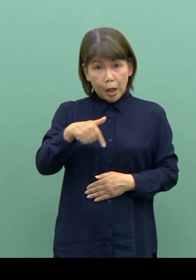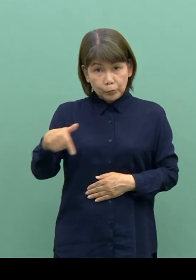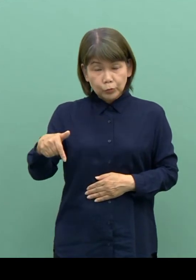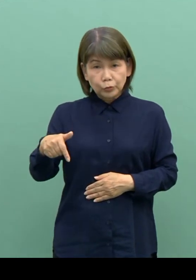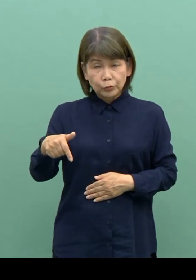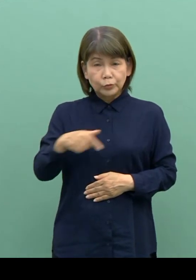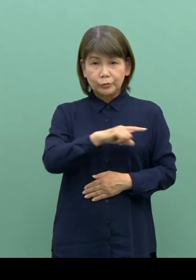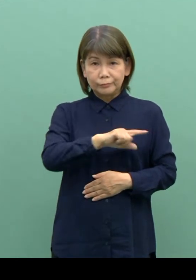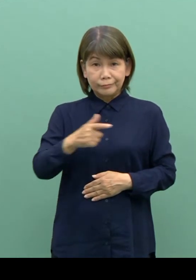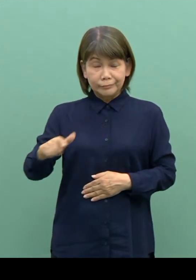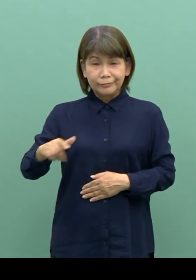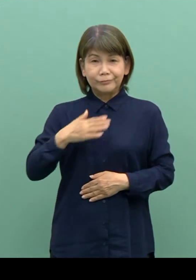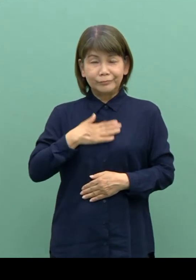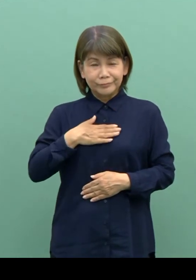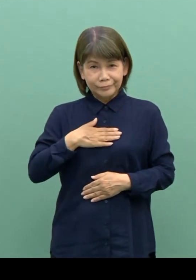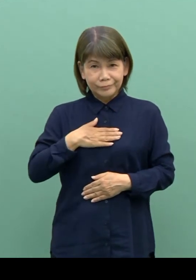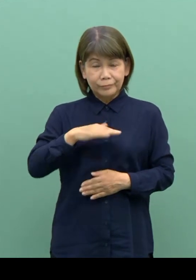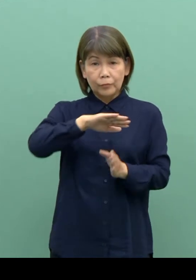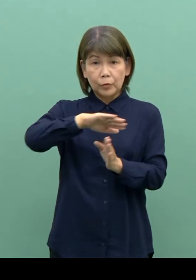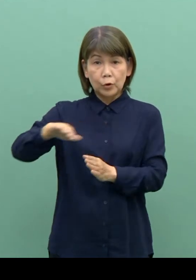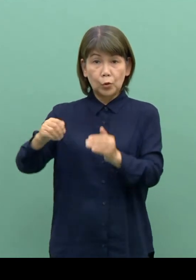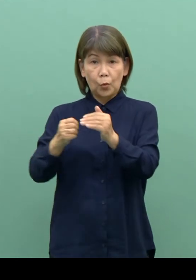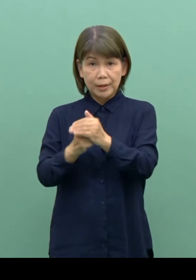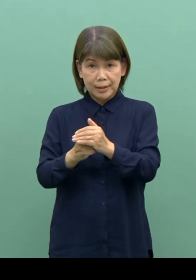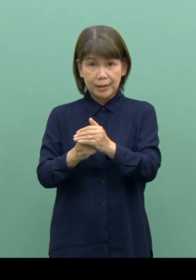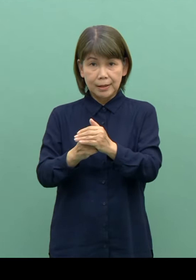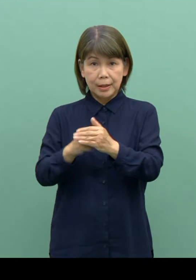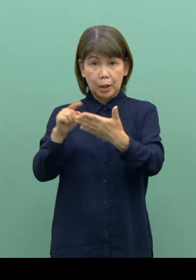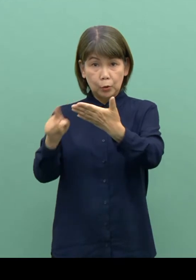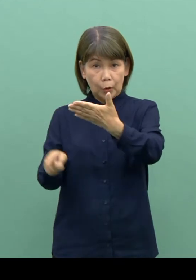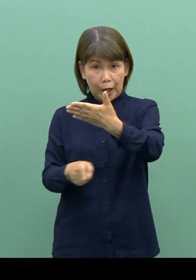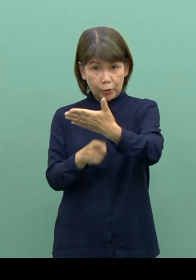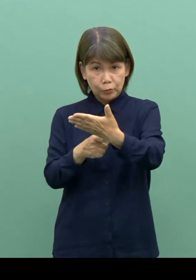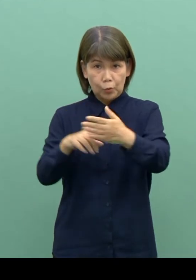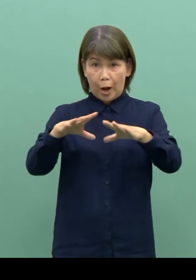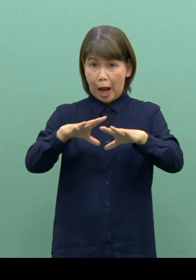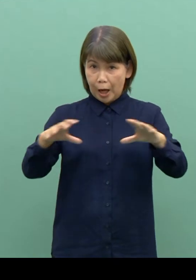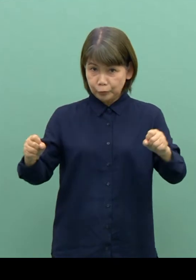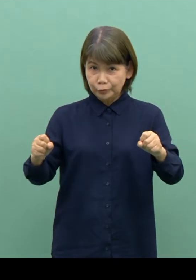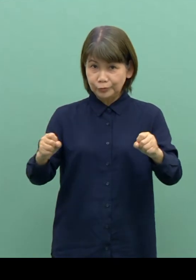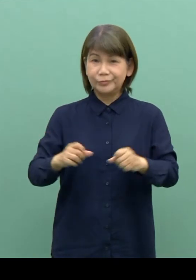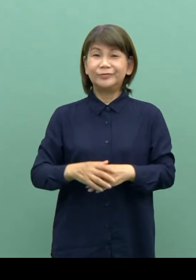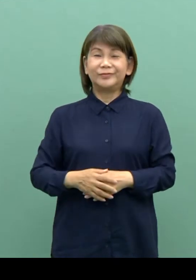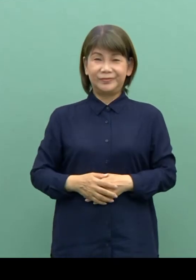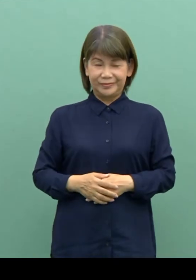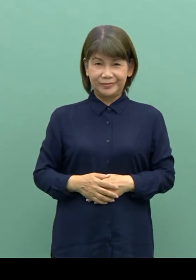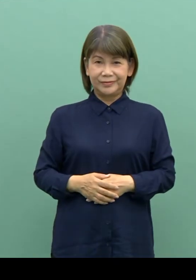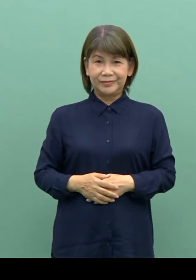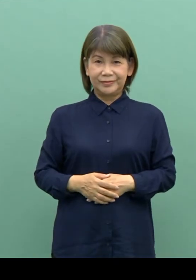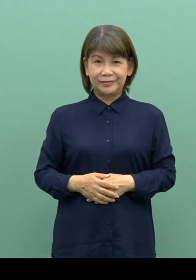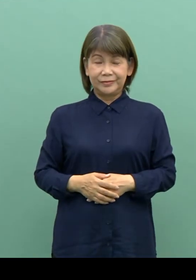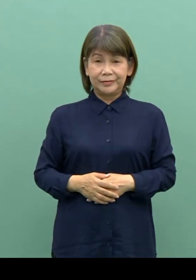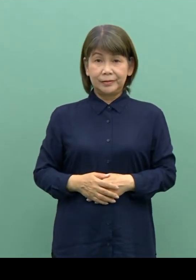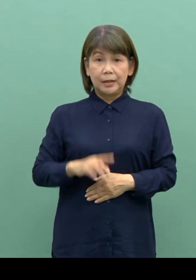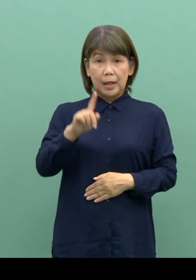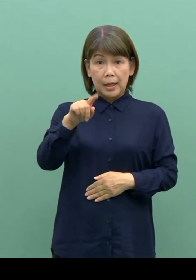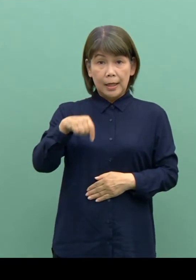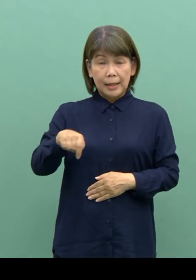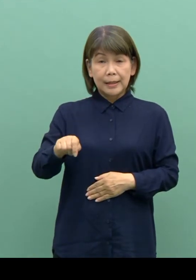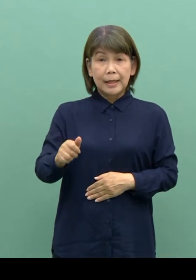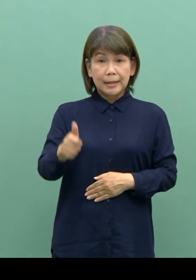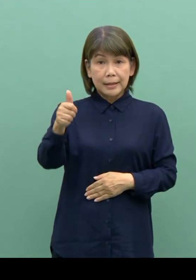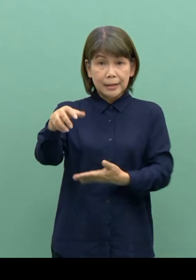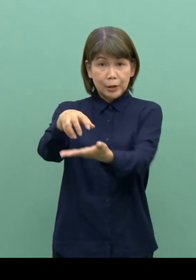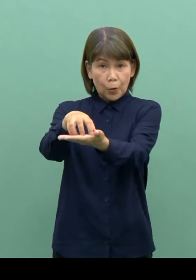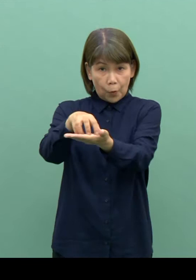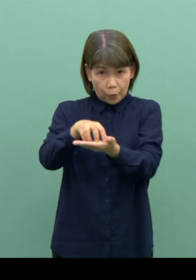かな風味が広がるトイシュトラフグの生ハムが受賞しました。そして今回全部門の中から県